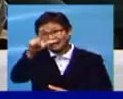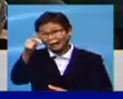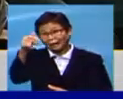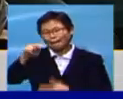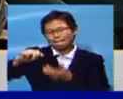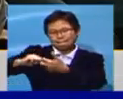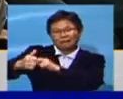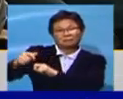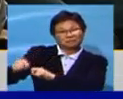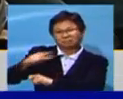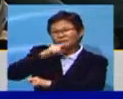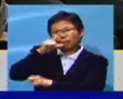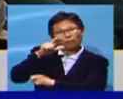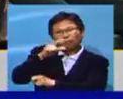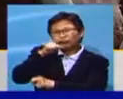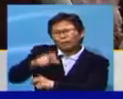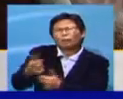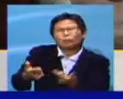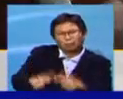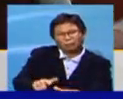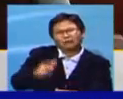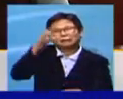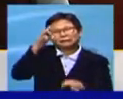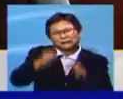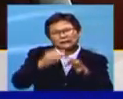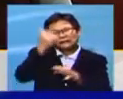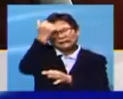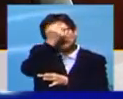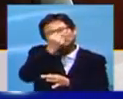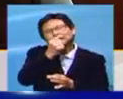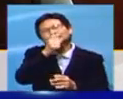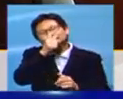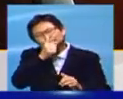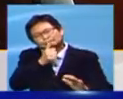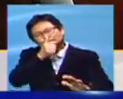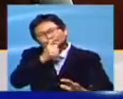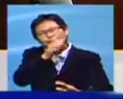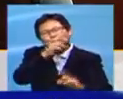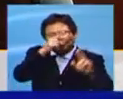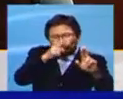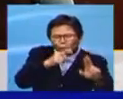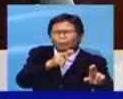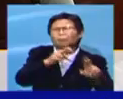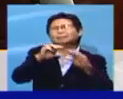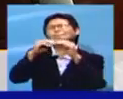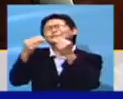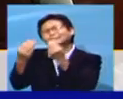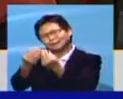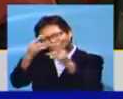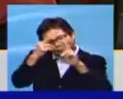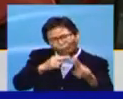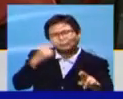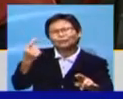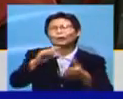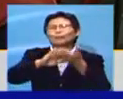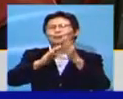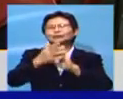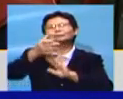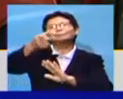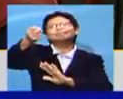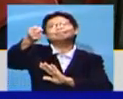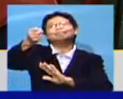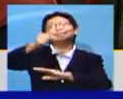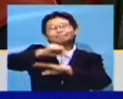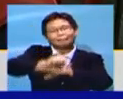isu itu tidak sepatutnya berlaku jika sikap toleransi dan hormat menghormati antara masyarakat sentiasa menjadi pegangan